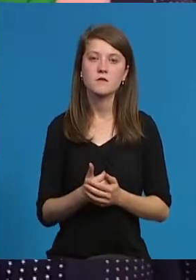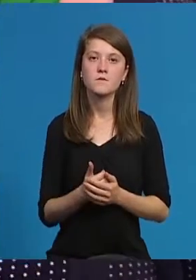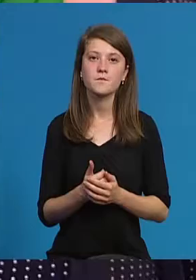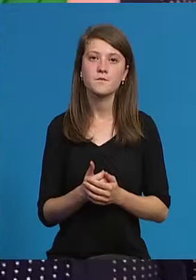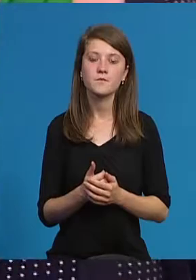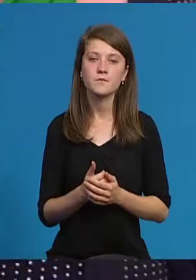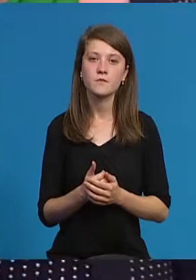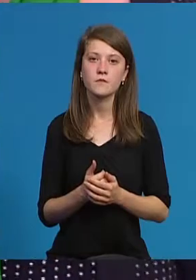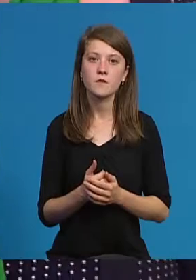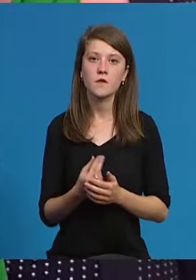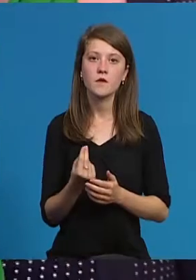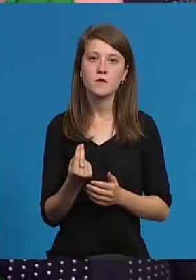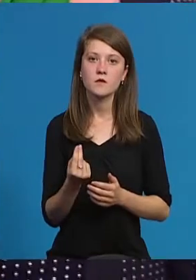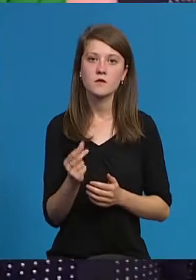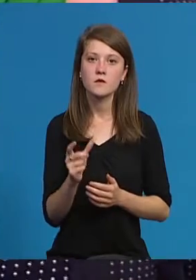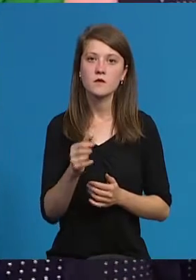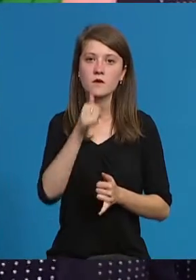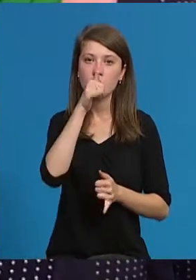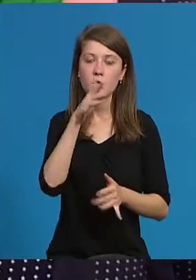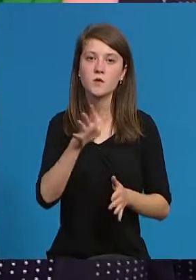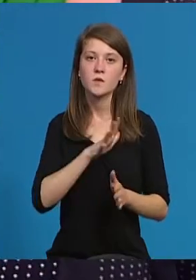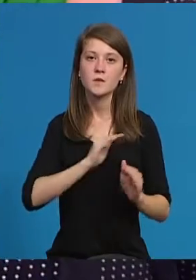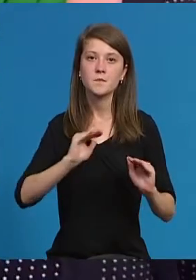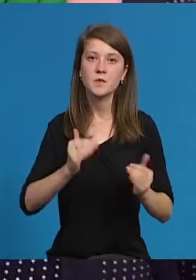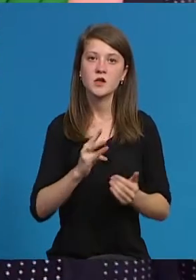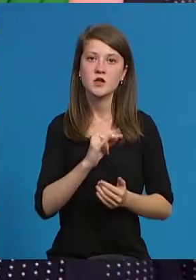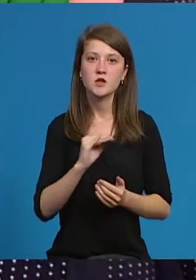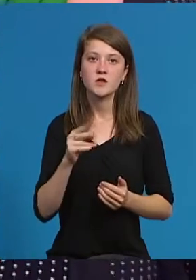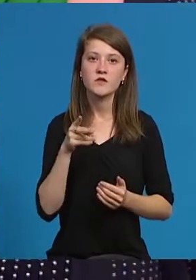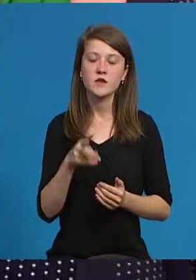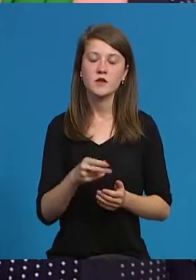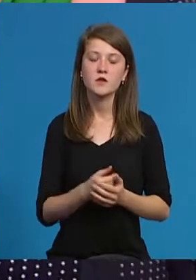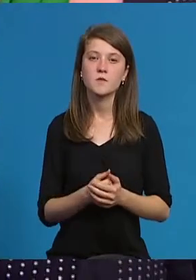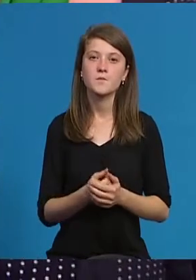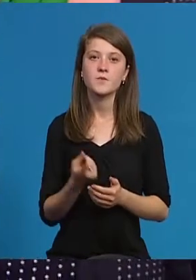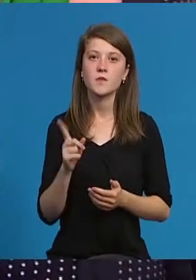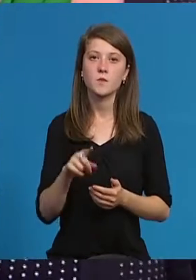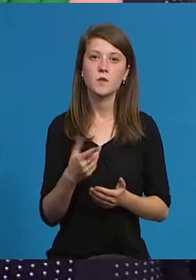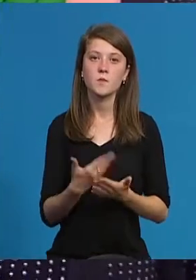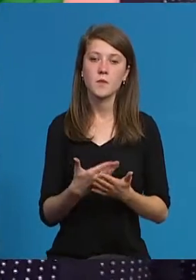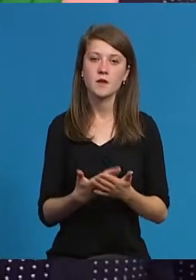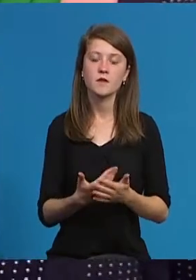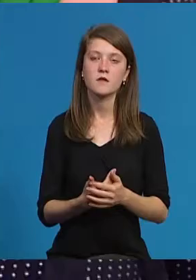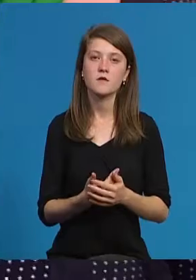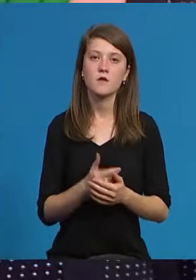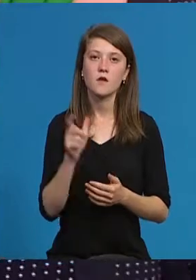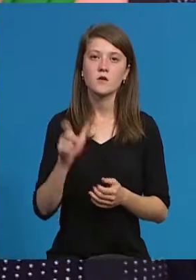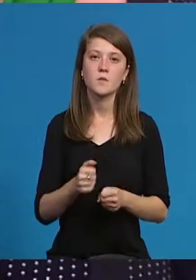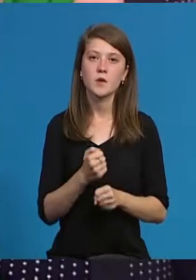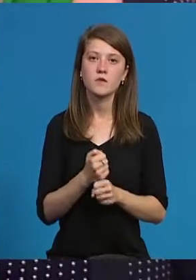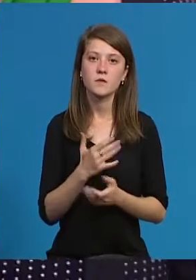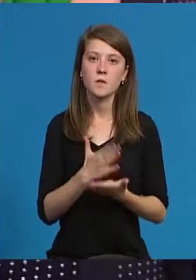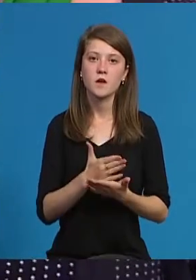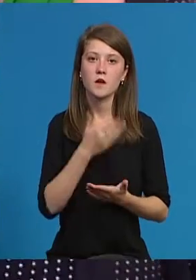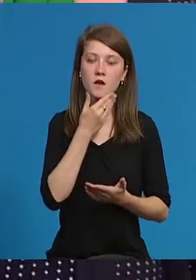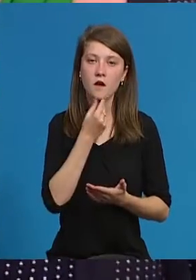розмір пенсійної виплати не може бути менший, ніж 2 тисячі. Тобто, якщо особа працювала і має